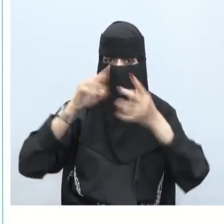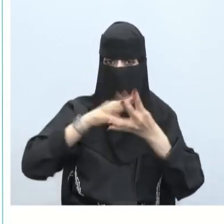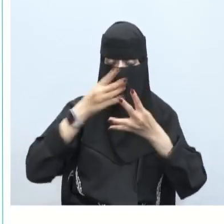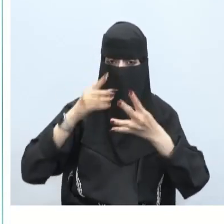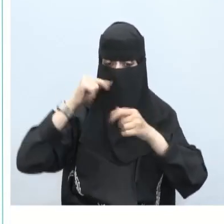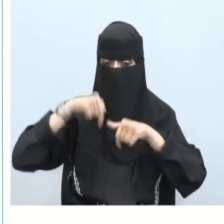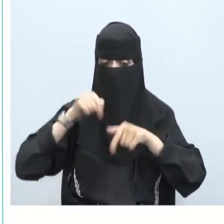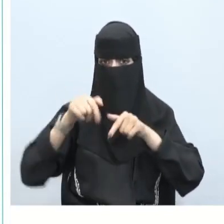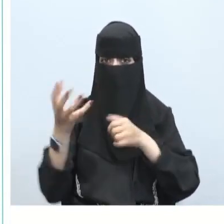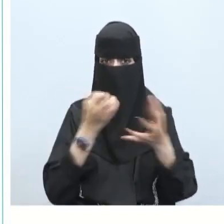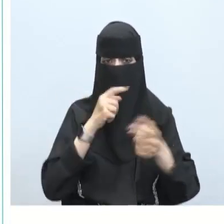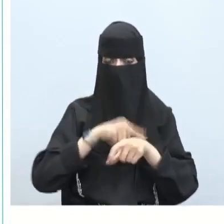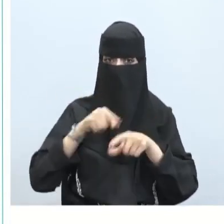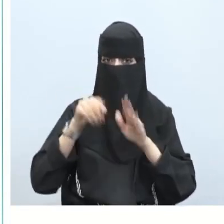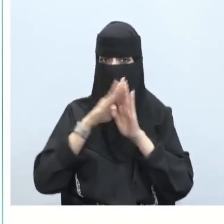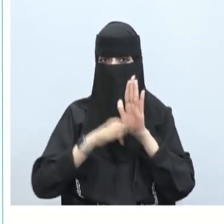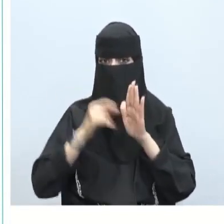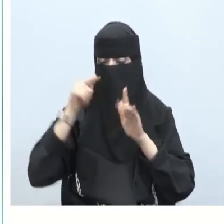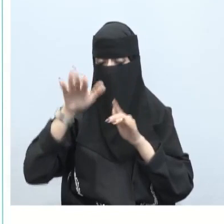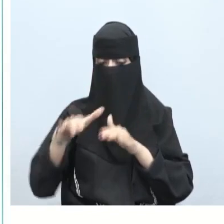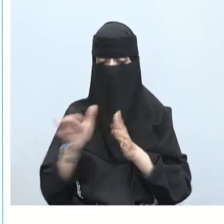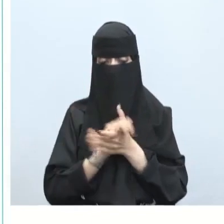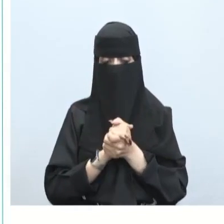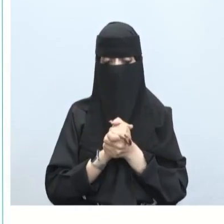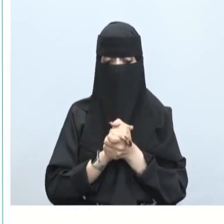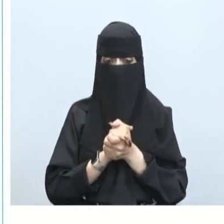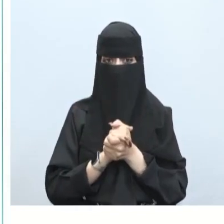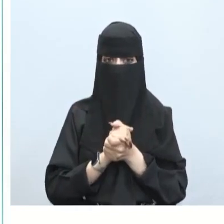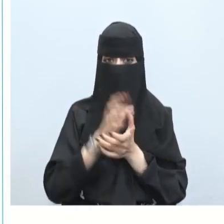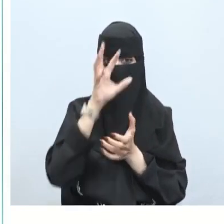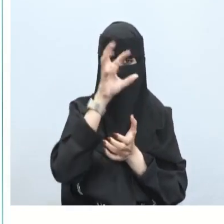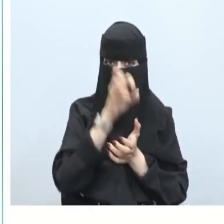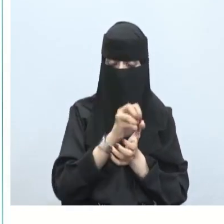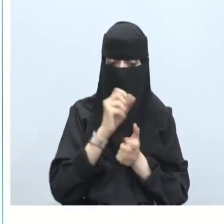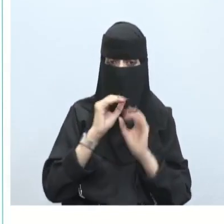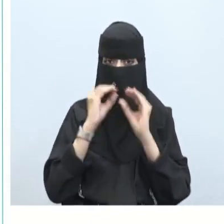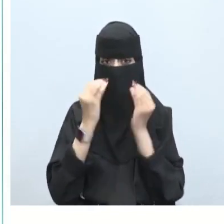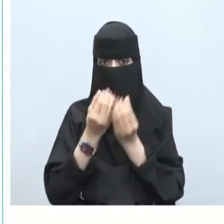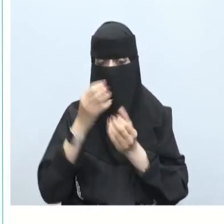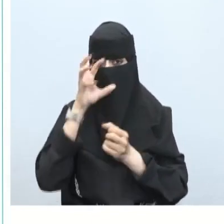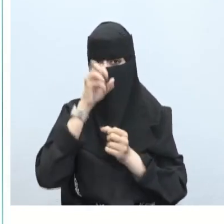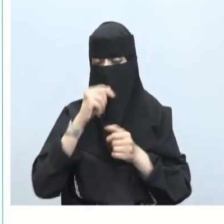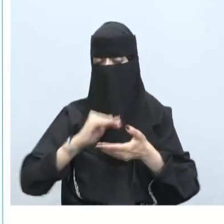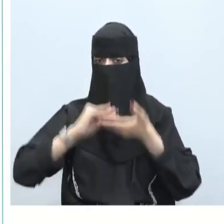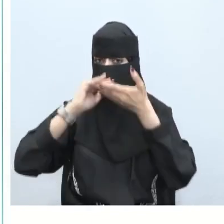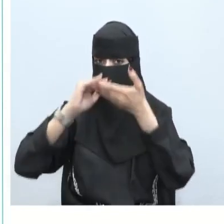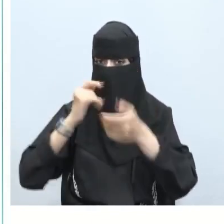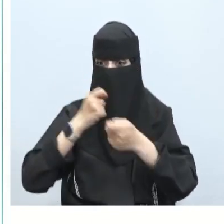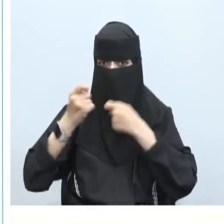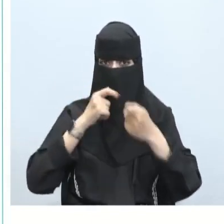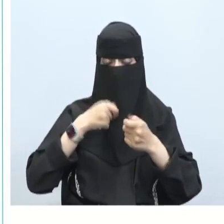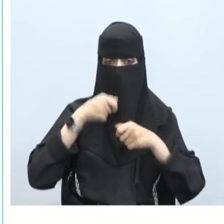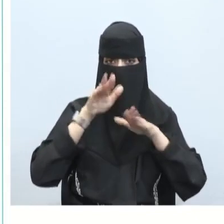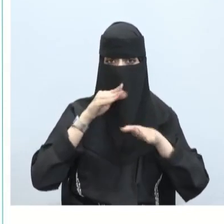ايضا ستحتاج الى برامج في ذلك المخزون واداره المخزون يساعد على اداره المبيعات